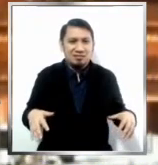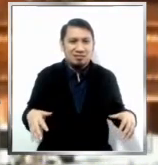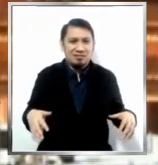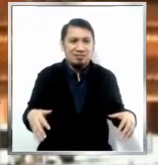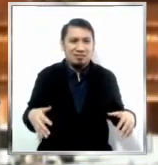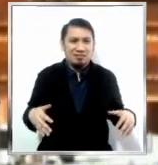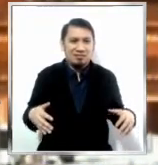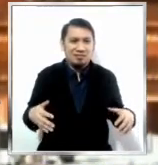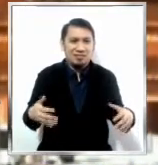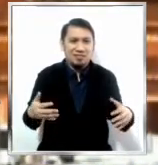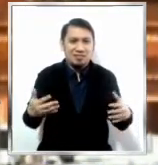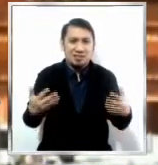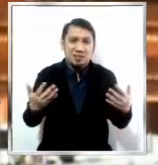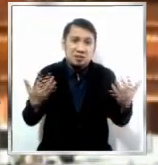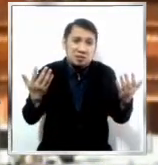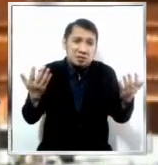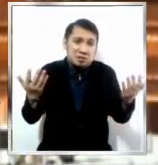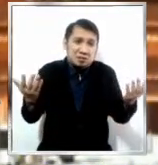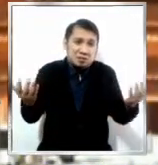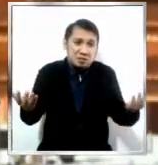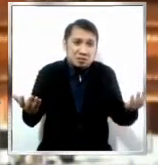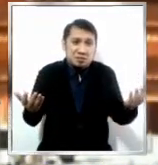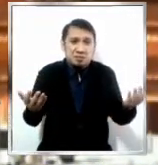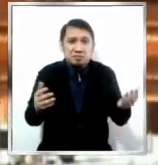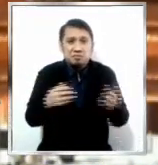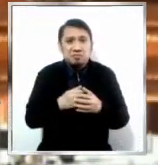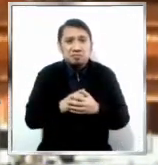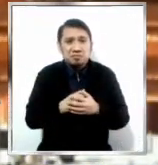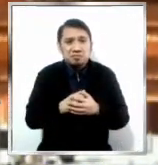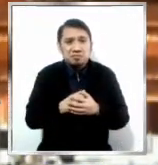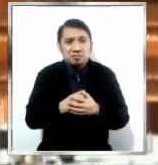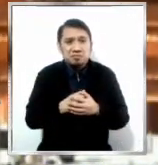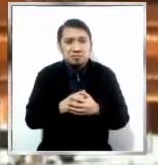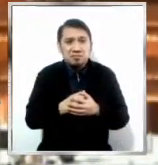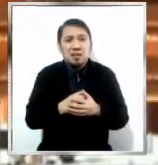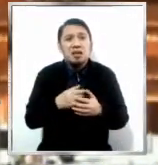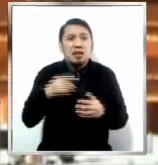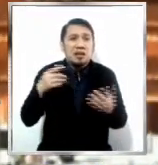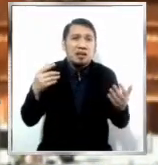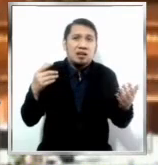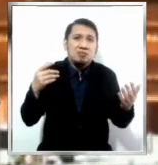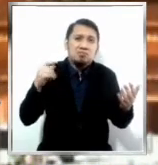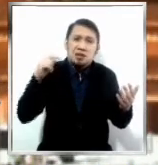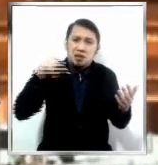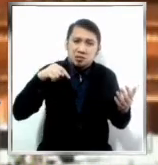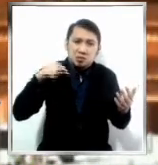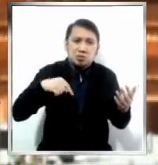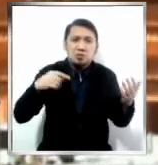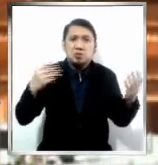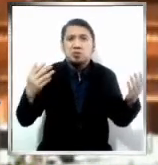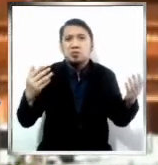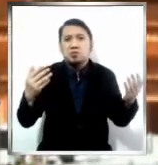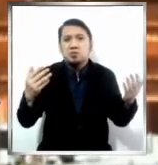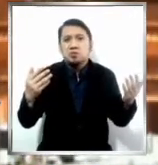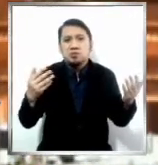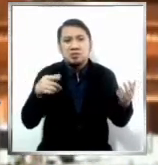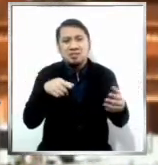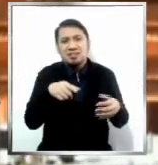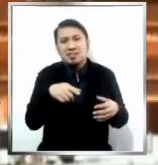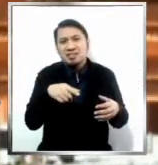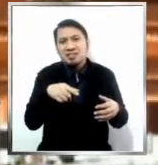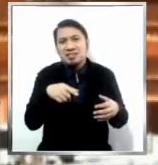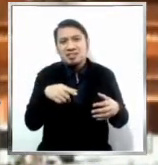nari i-care about COVID. So, ito yung lumaki sa ano eh.